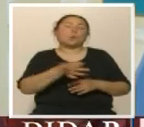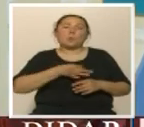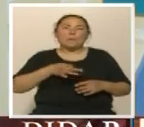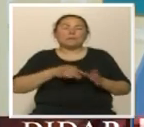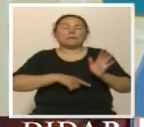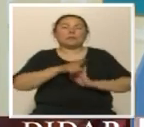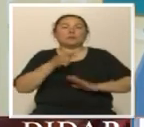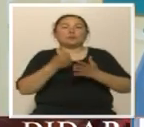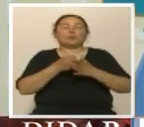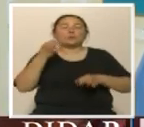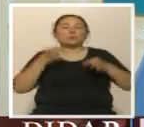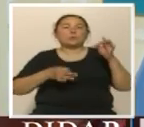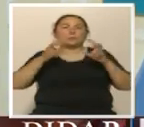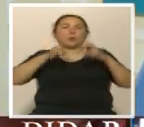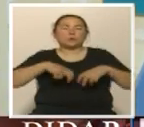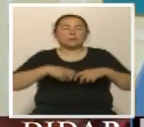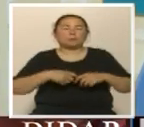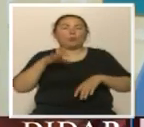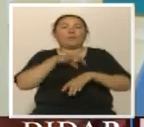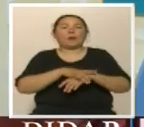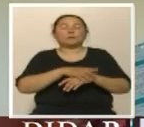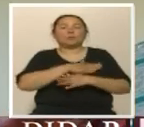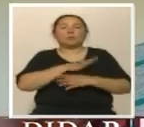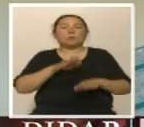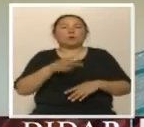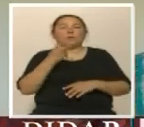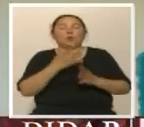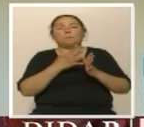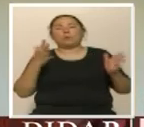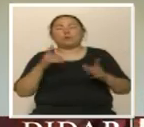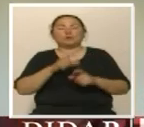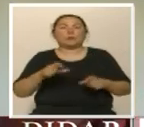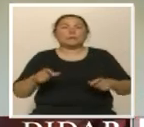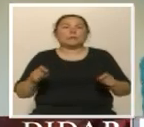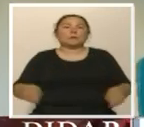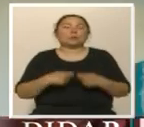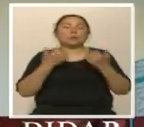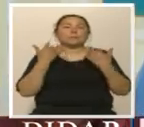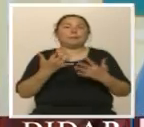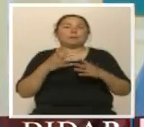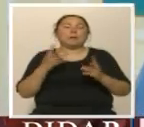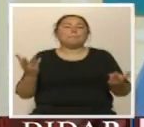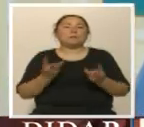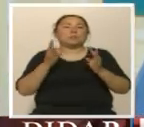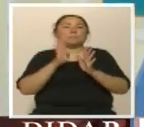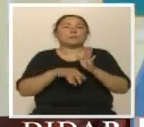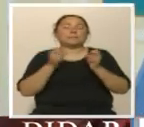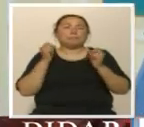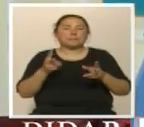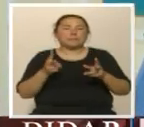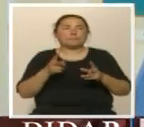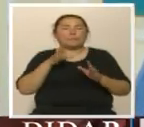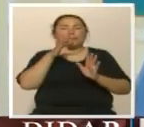начало досудебное расследование по факту гибели двух и более человек из-за нарушения требований пожарной безопасности